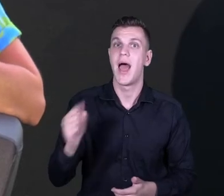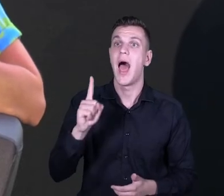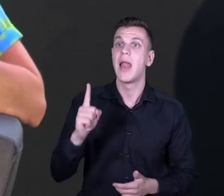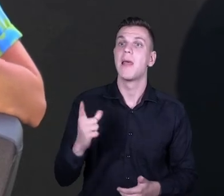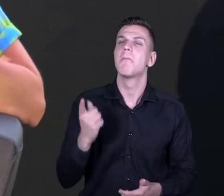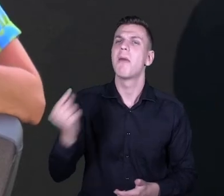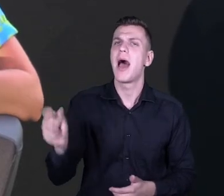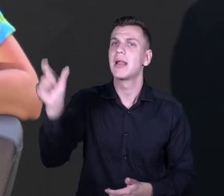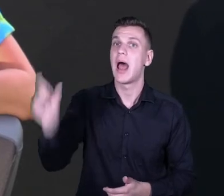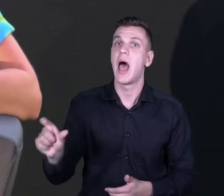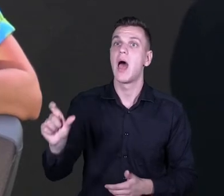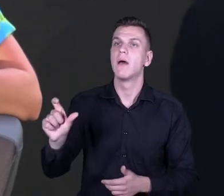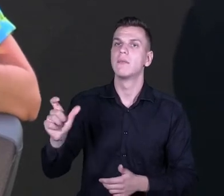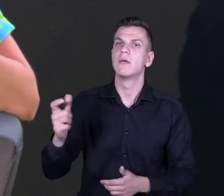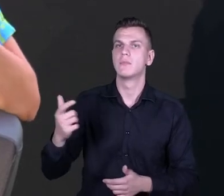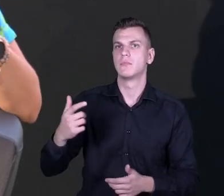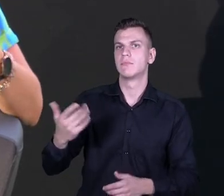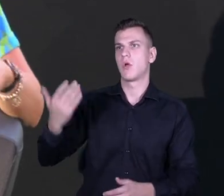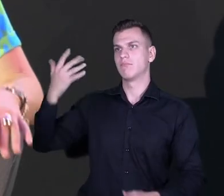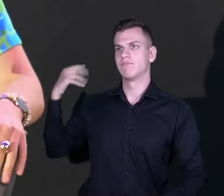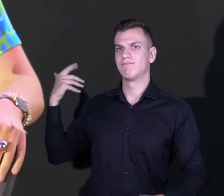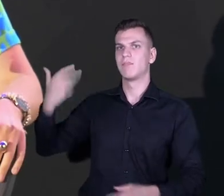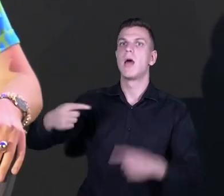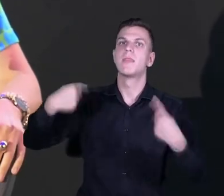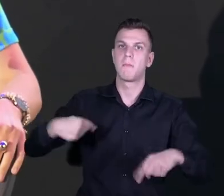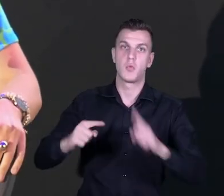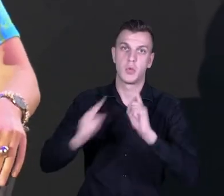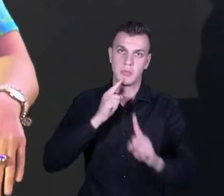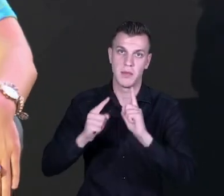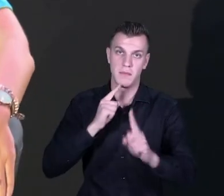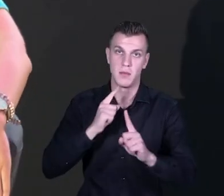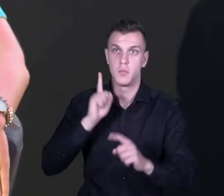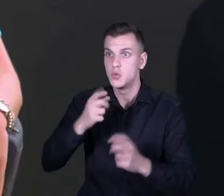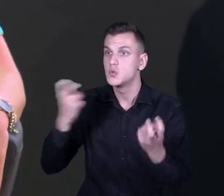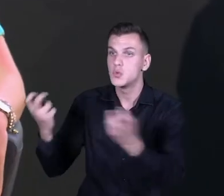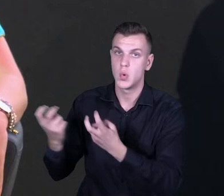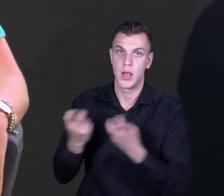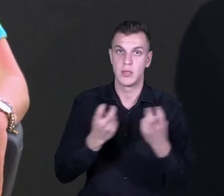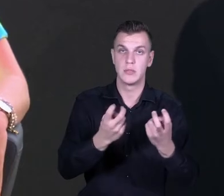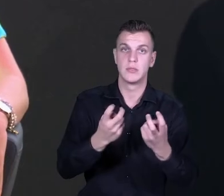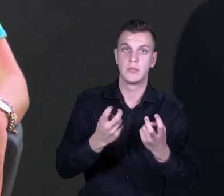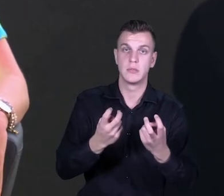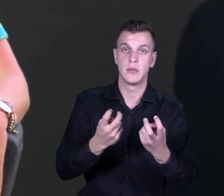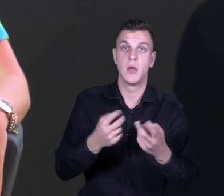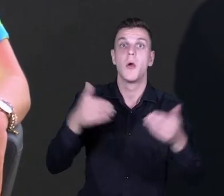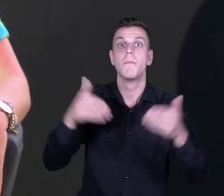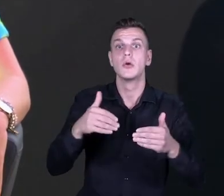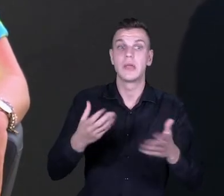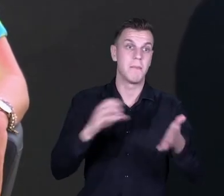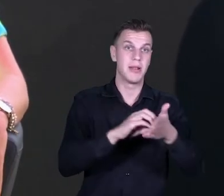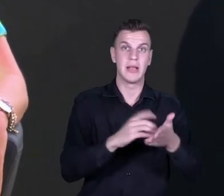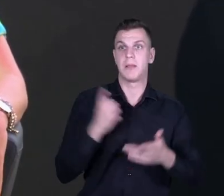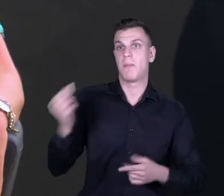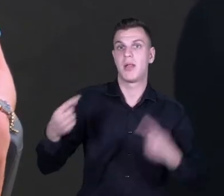ostatnim czasie nie rozmawiali. Bo może jeszcze ta aplikacja ich nie wylosowała, albo jeszcze w tym wolnym piątku się nie dobrali,